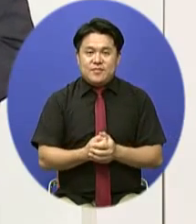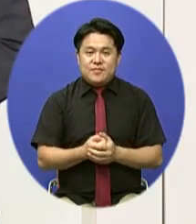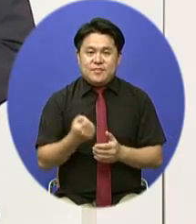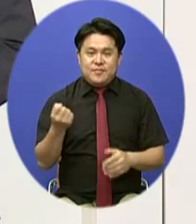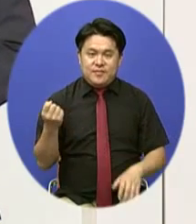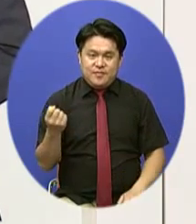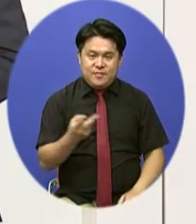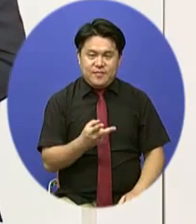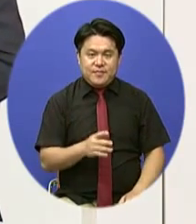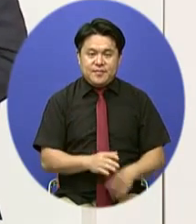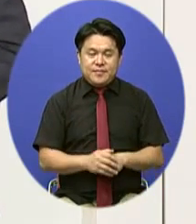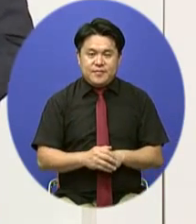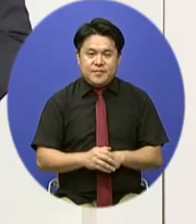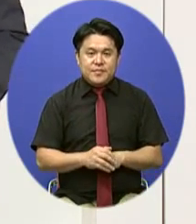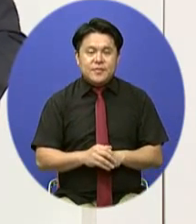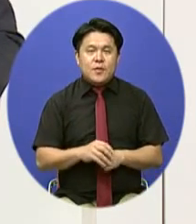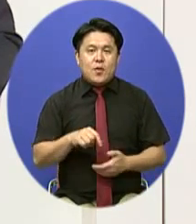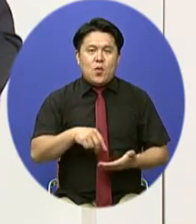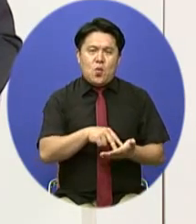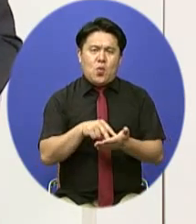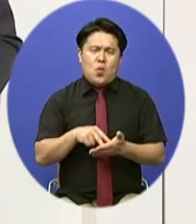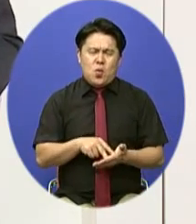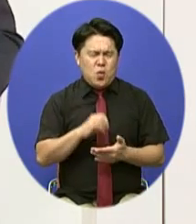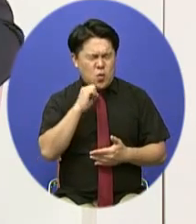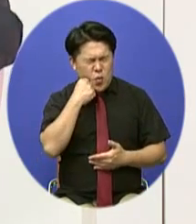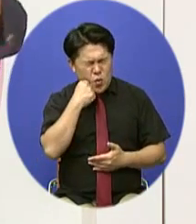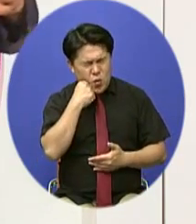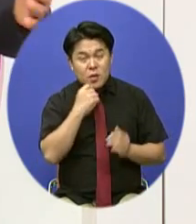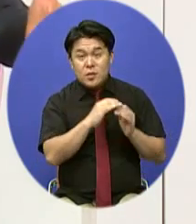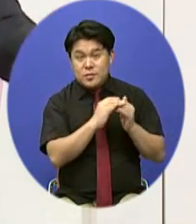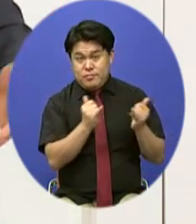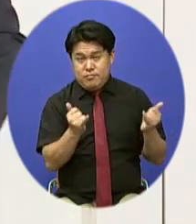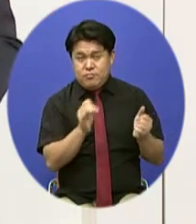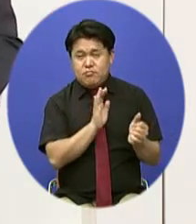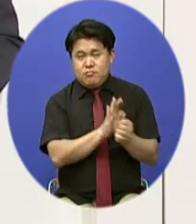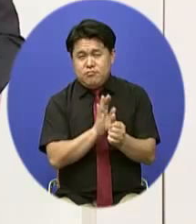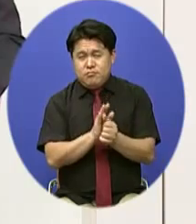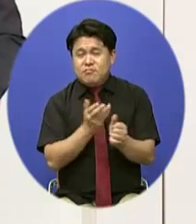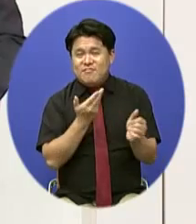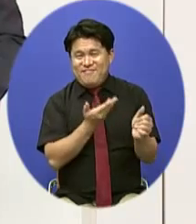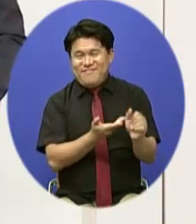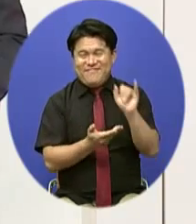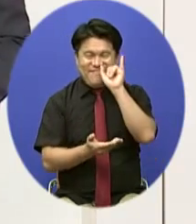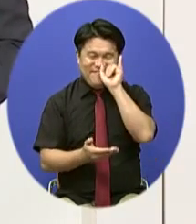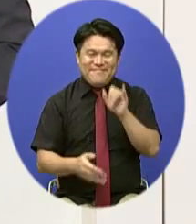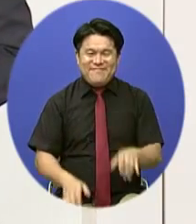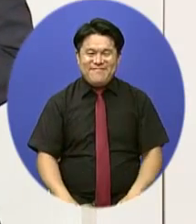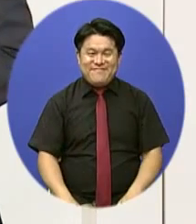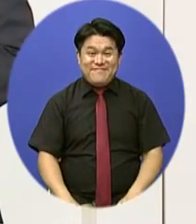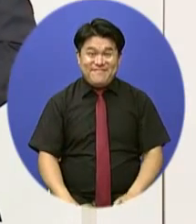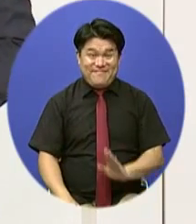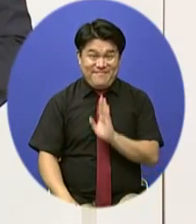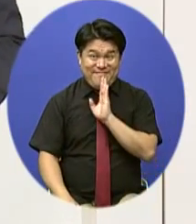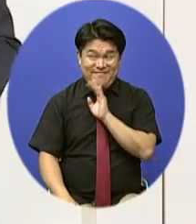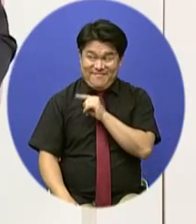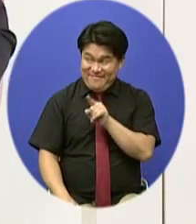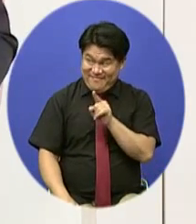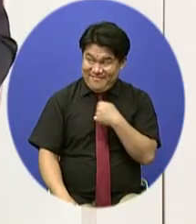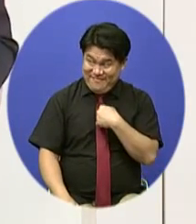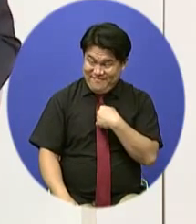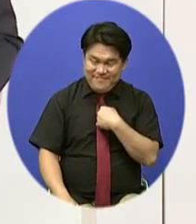또 어렵고 힘든 네. 이웃에게 함께 나눔을 전달합니다. 그렇습니다. 맞죠? 네.